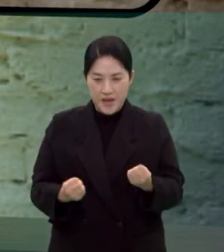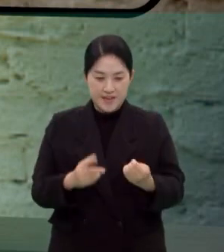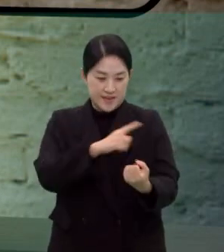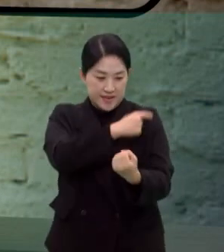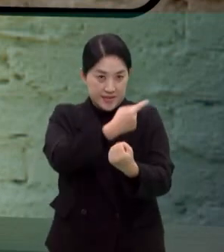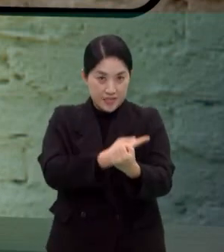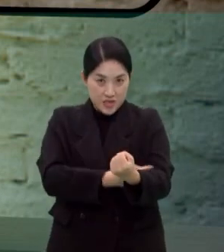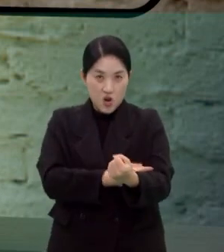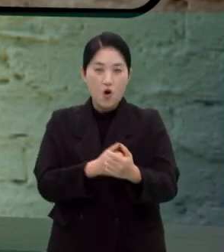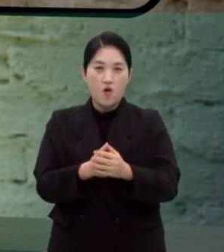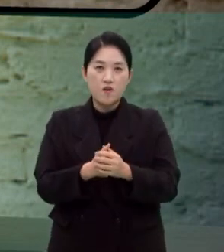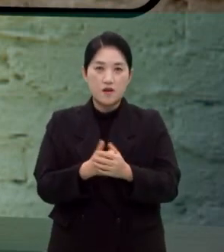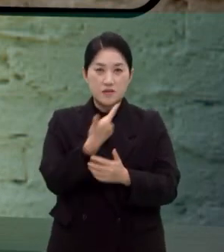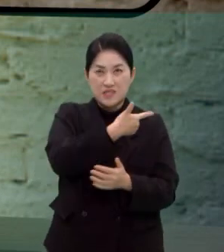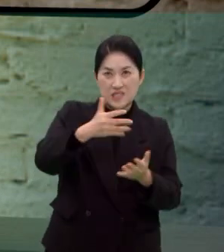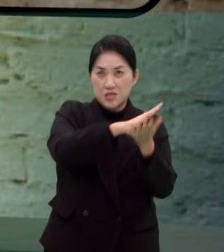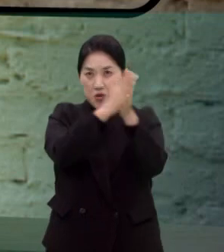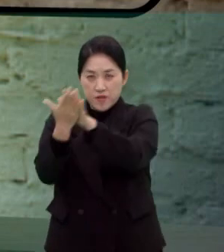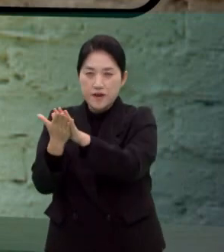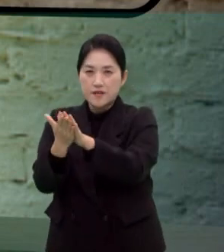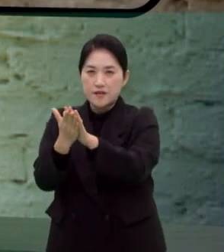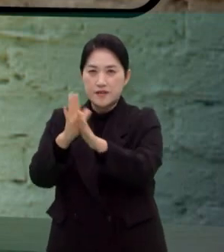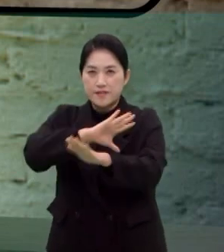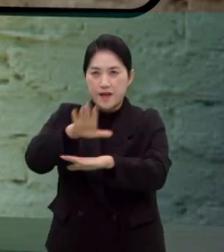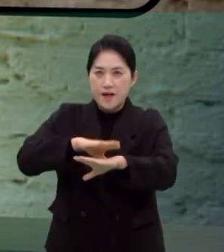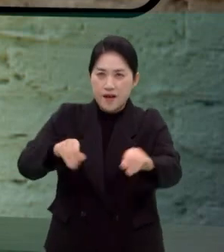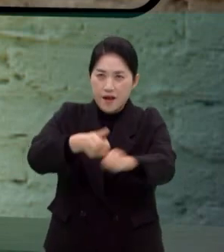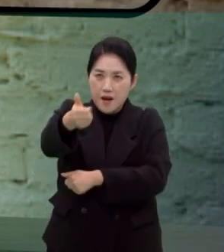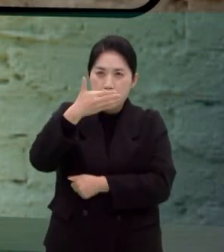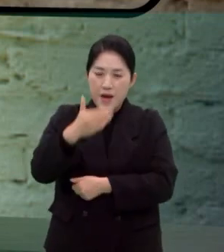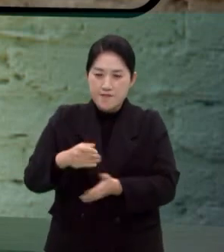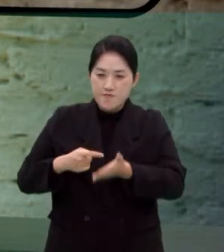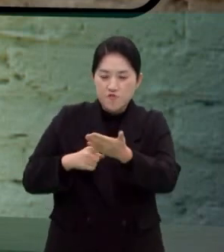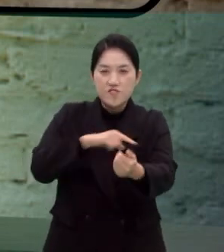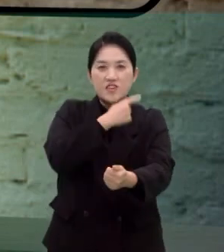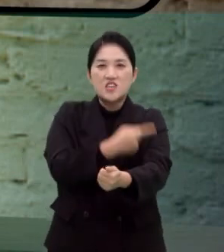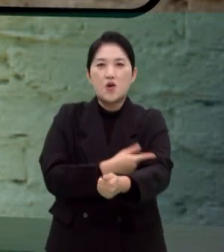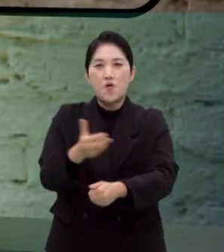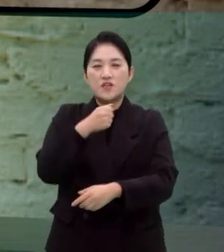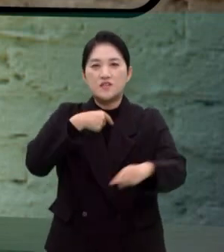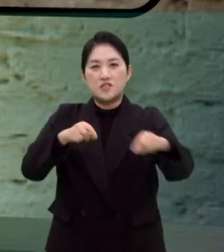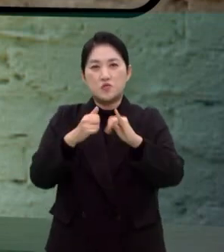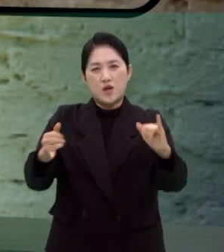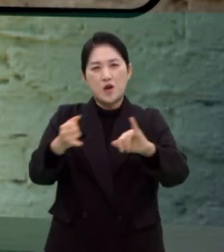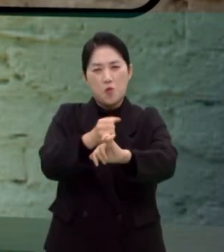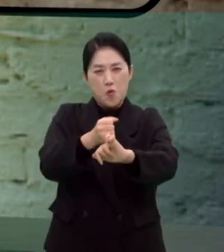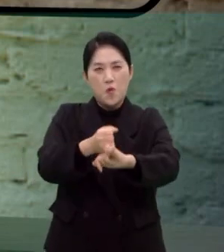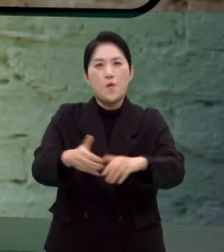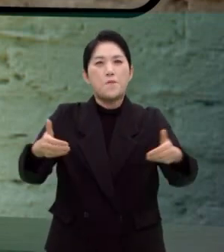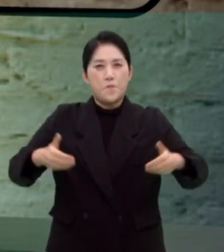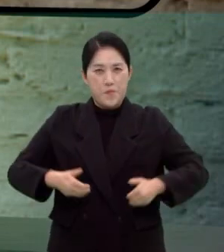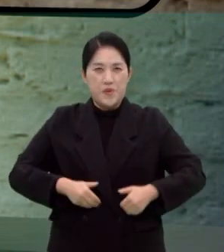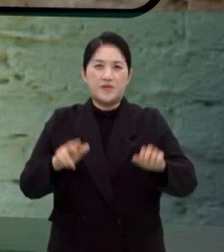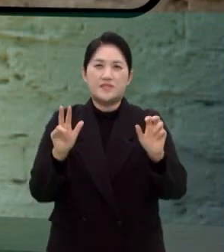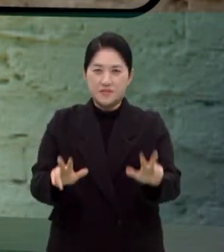실력, 전환기를 돌파할 수 있는 추진력 있는 지도자가 절실히 필요한